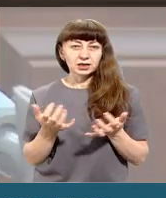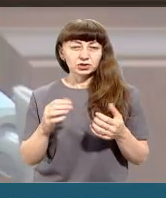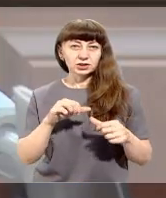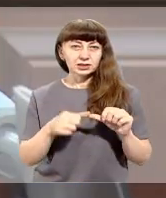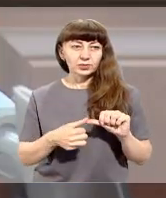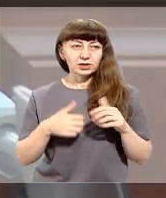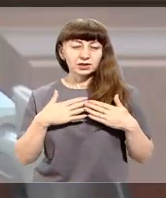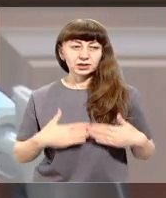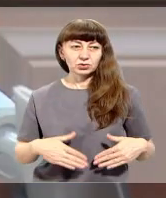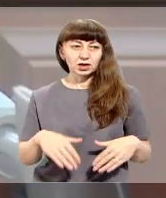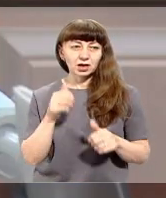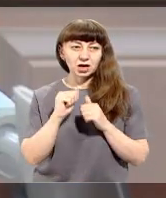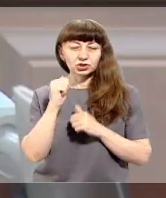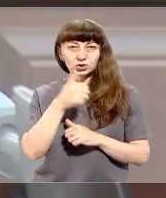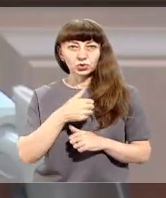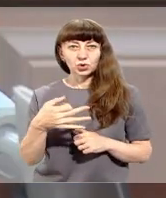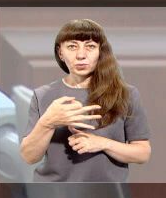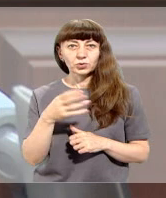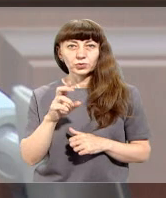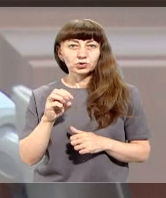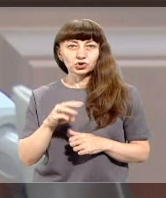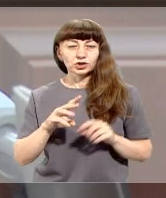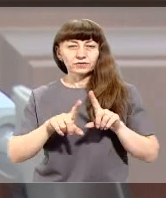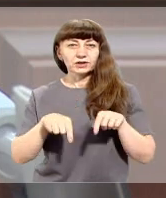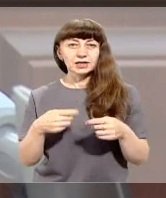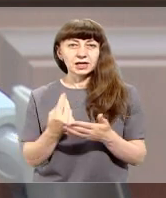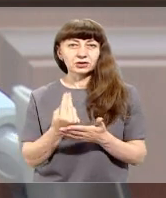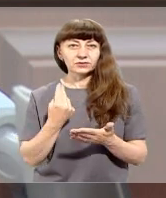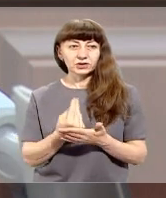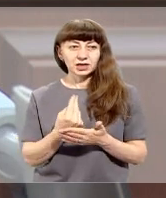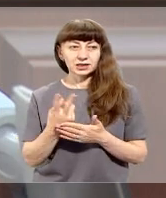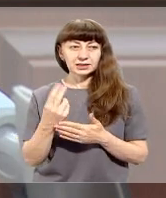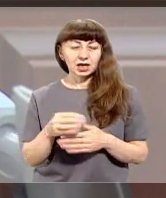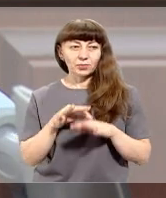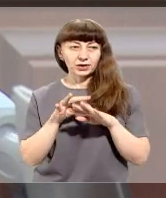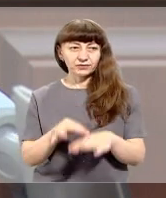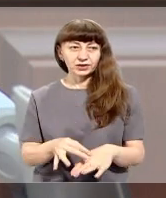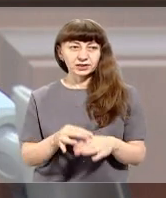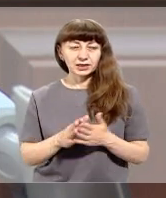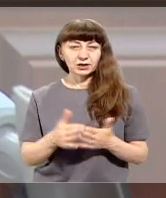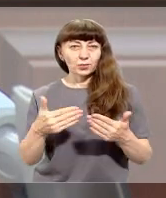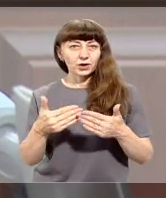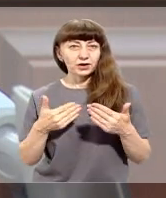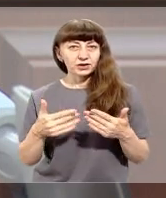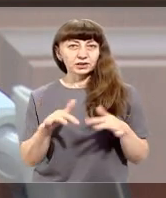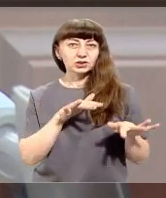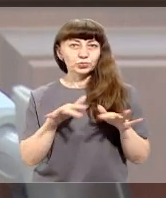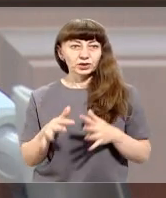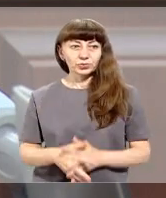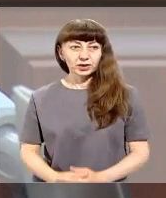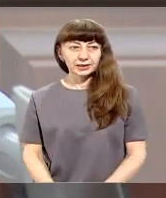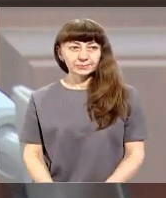стабильной ситуации ежегодно с областного бюджета выделяются финансовые средства на проведение профилактических